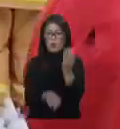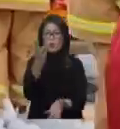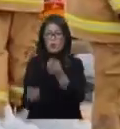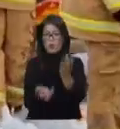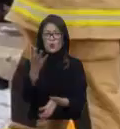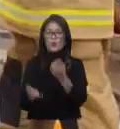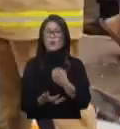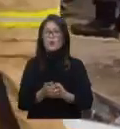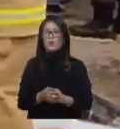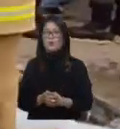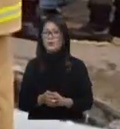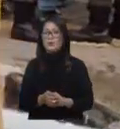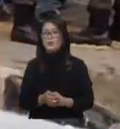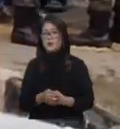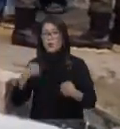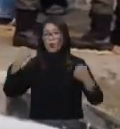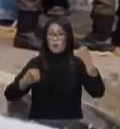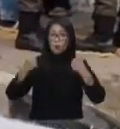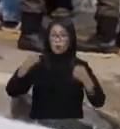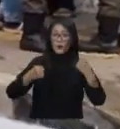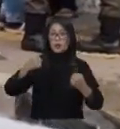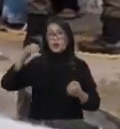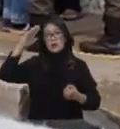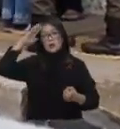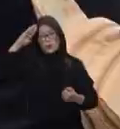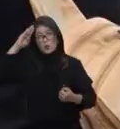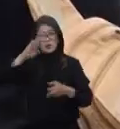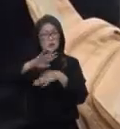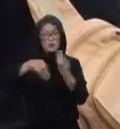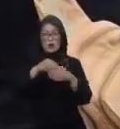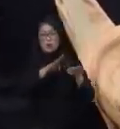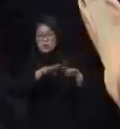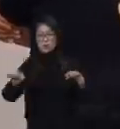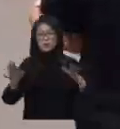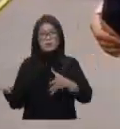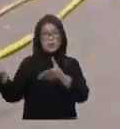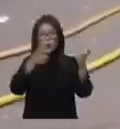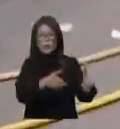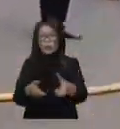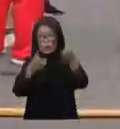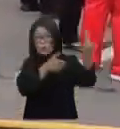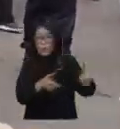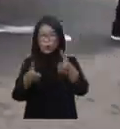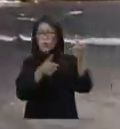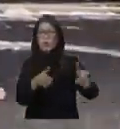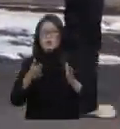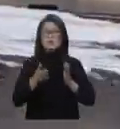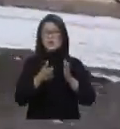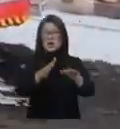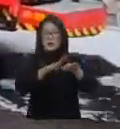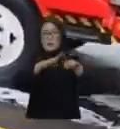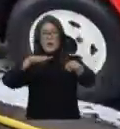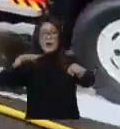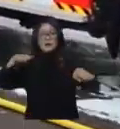pemadam kebakaran beserta puluhan personil dikerahkan ke lokasi. Kebakaran juga mengakibatkan arus lalu lintas dari arah